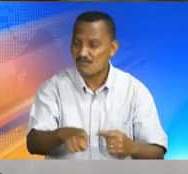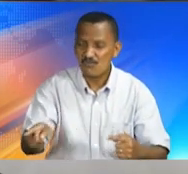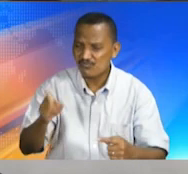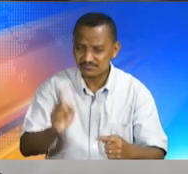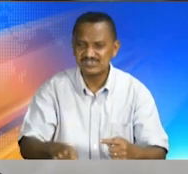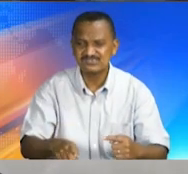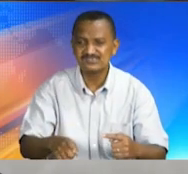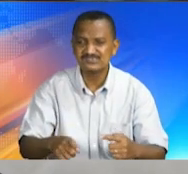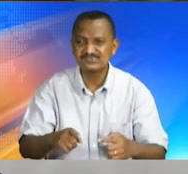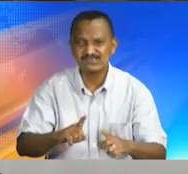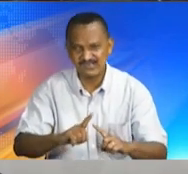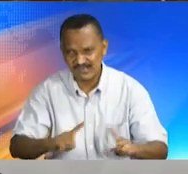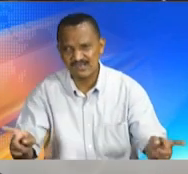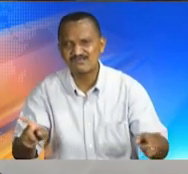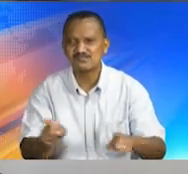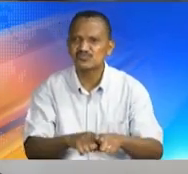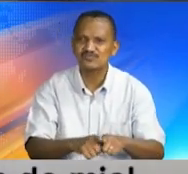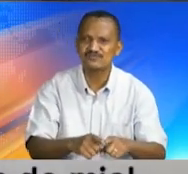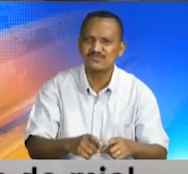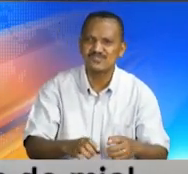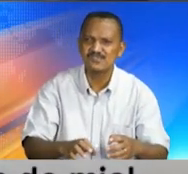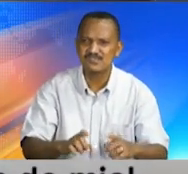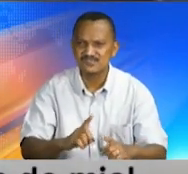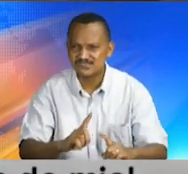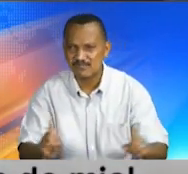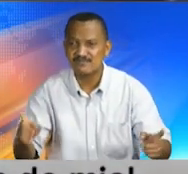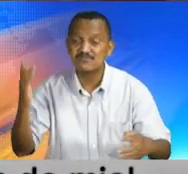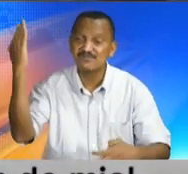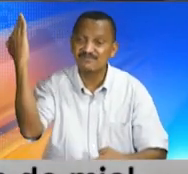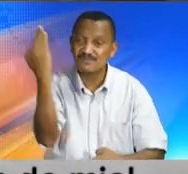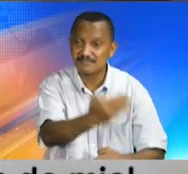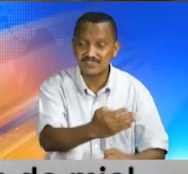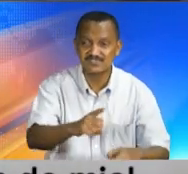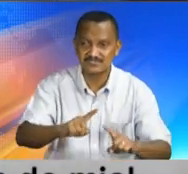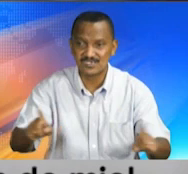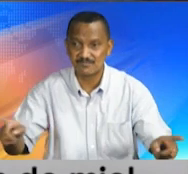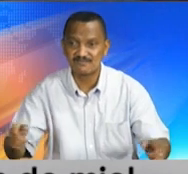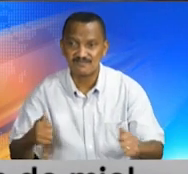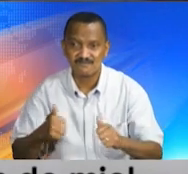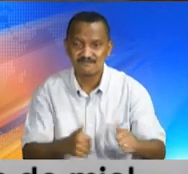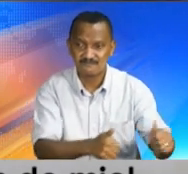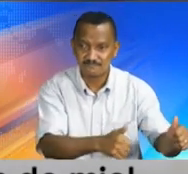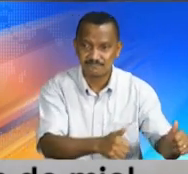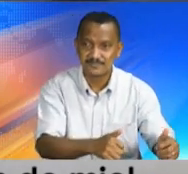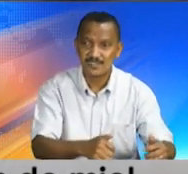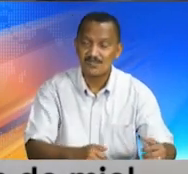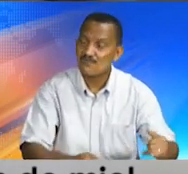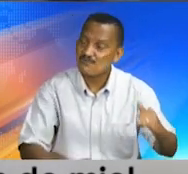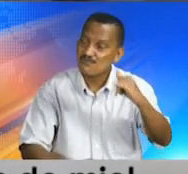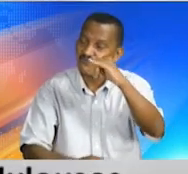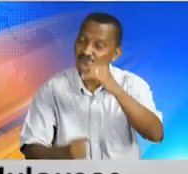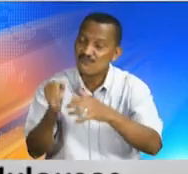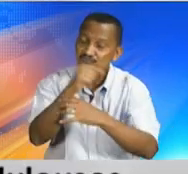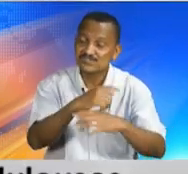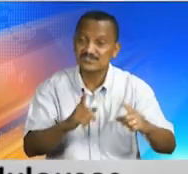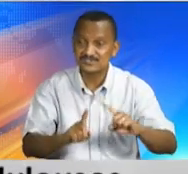vokatra tantely izay manimba ny tsena ho an'ireo mpiompy, misy ny fepetra noraisin'ny tompony andraikitra amin'ny fampanarahan-dalàna ny famoahana ireo vokatra tantely ireo.